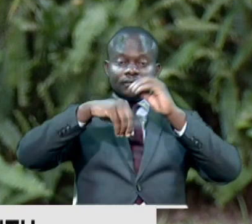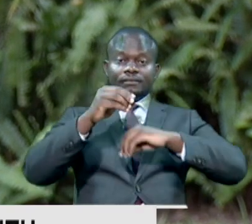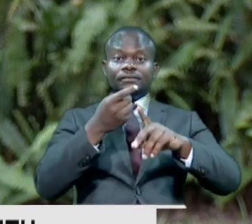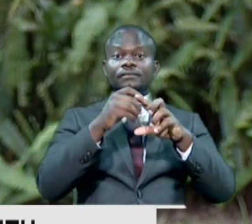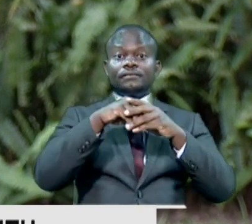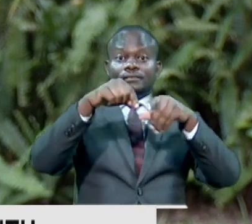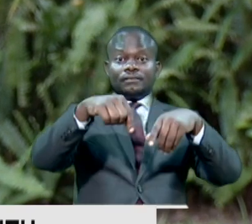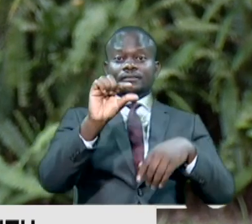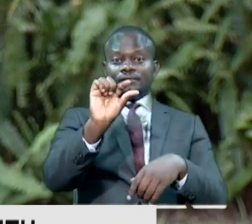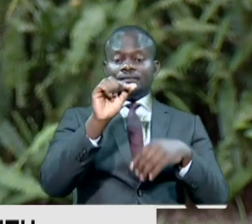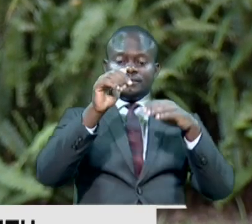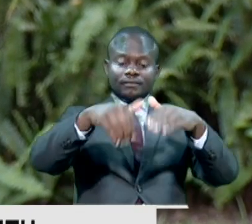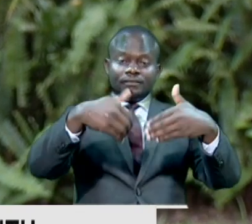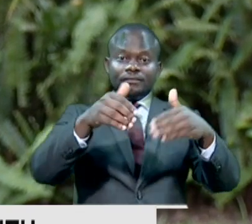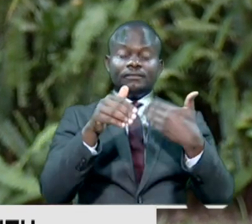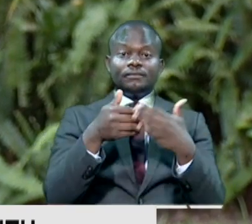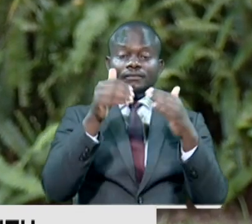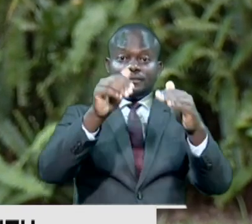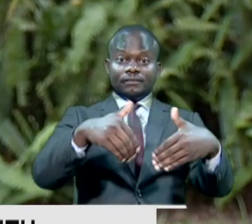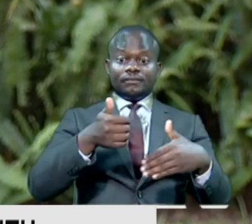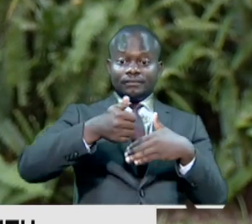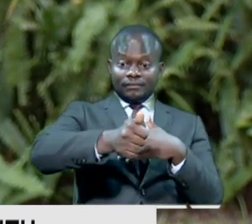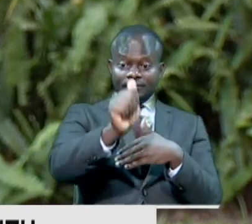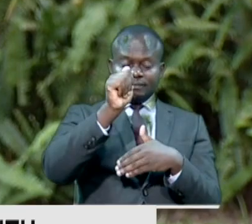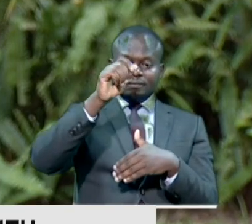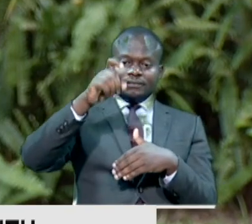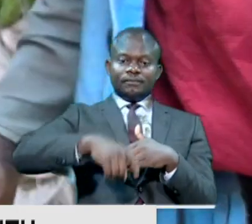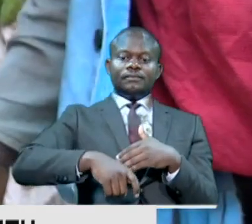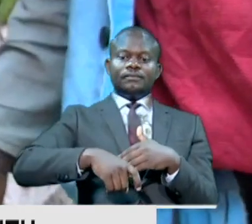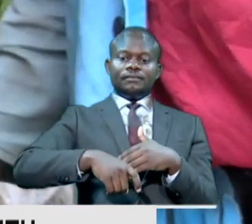habari mukeya ku muhinzi rero ubihinga akenera